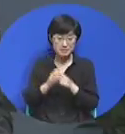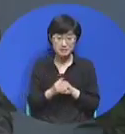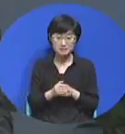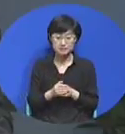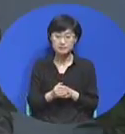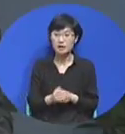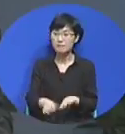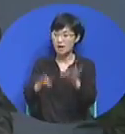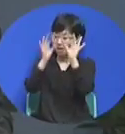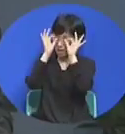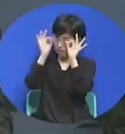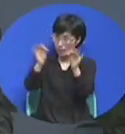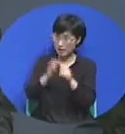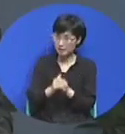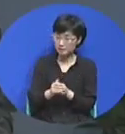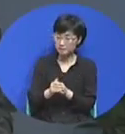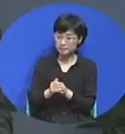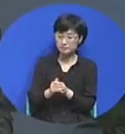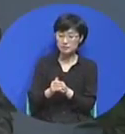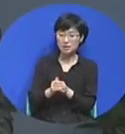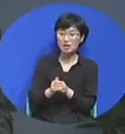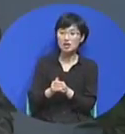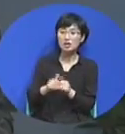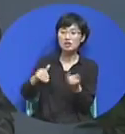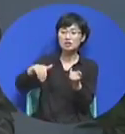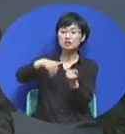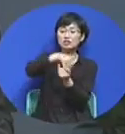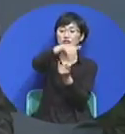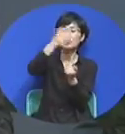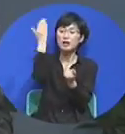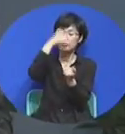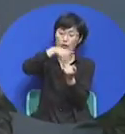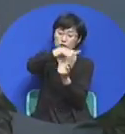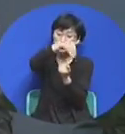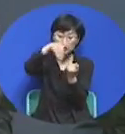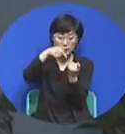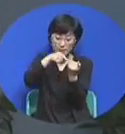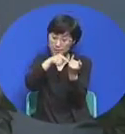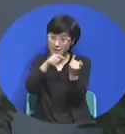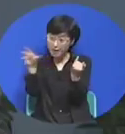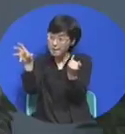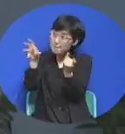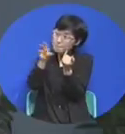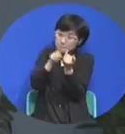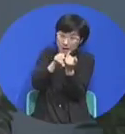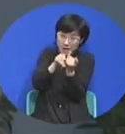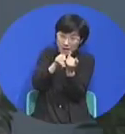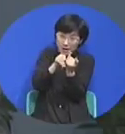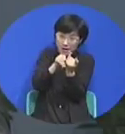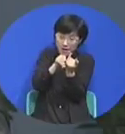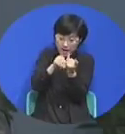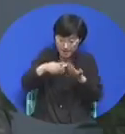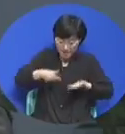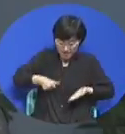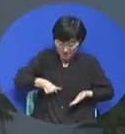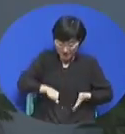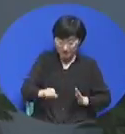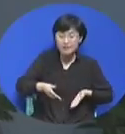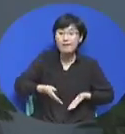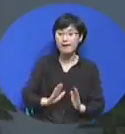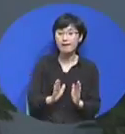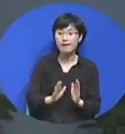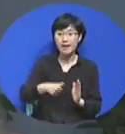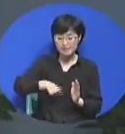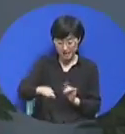says. 보라, 처녀가 잉태하여 아들을 낳을 것이니 그 이름을 임마누엘이라 하리라 하라. The virgin will be with child and you will call him